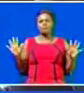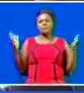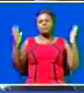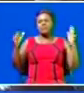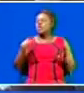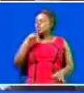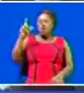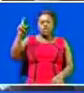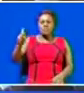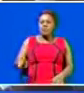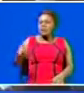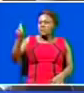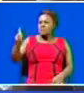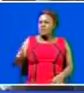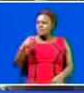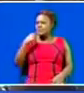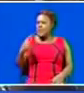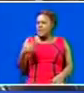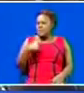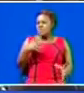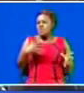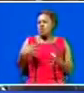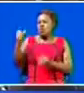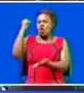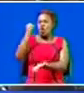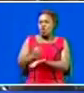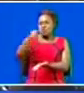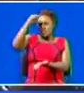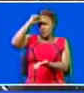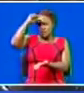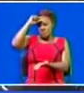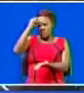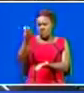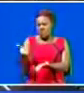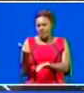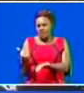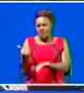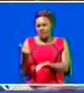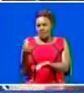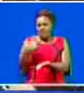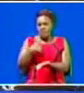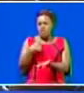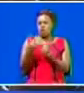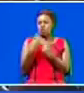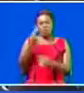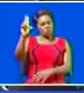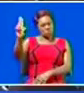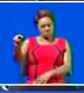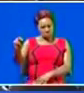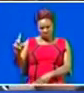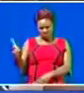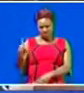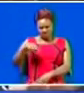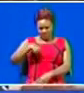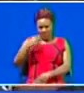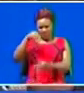Sio lazima mtu aseme niende kwa ofisi ya serikali hapo ndio niseme sasa ni no. Nimekuwa